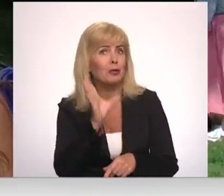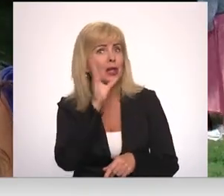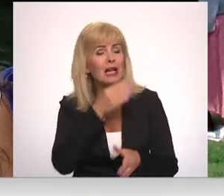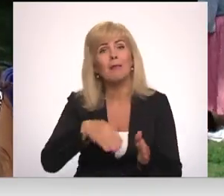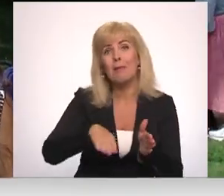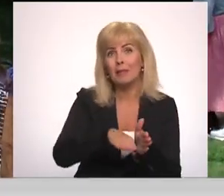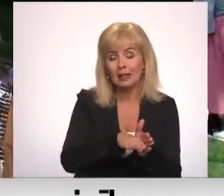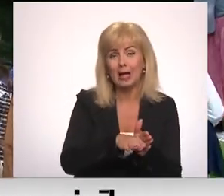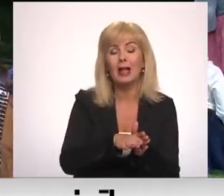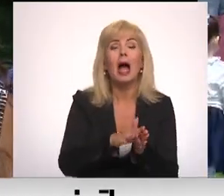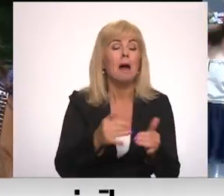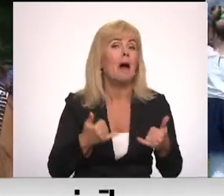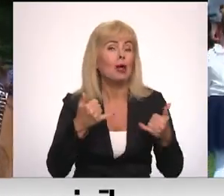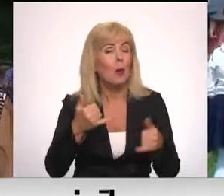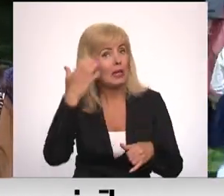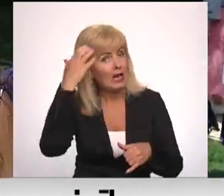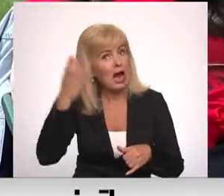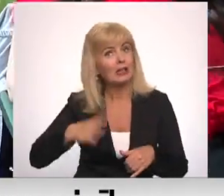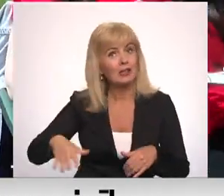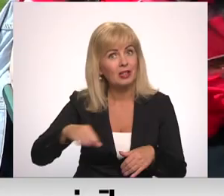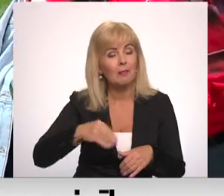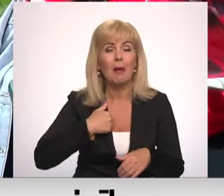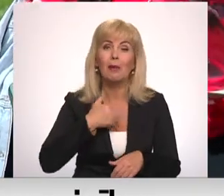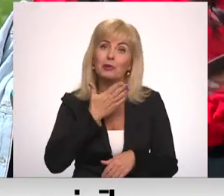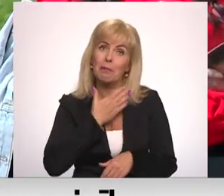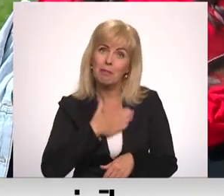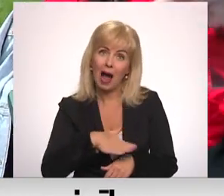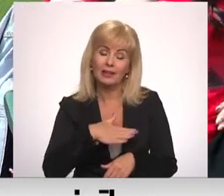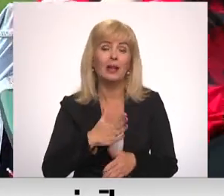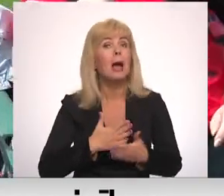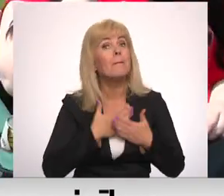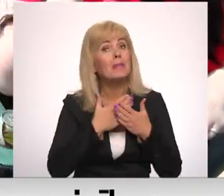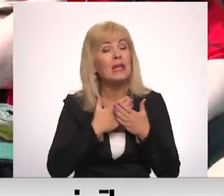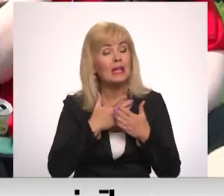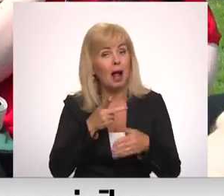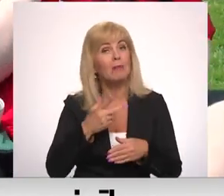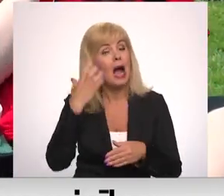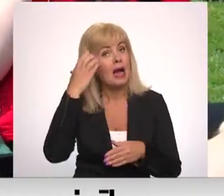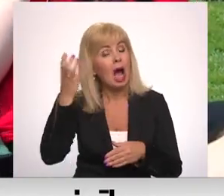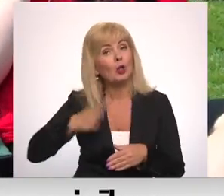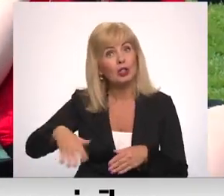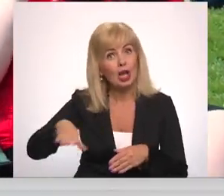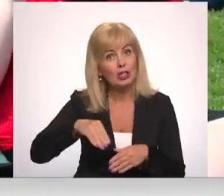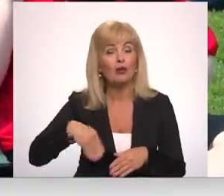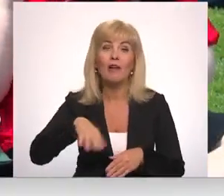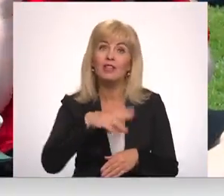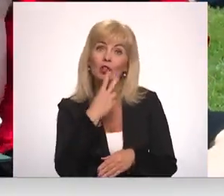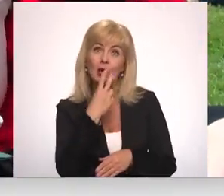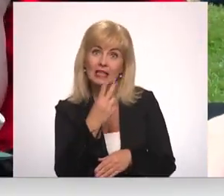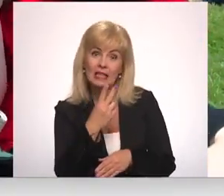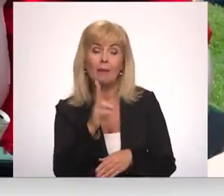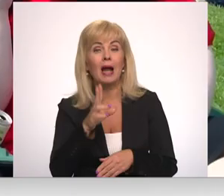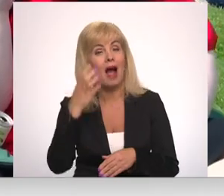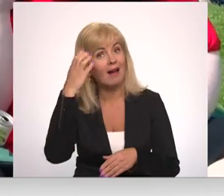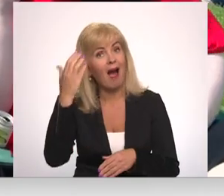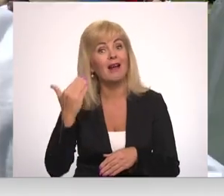godu karaliskajai ģimenei. Tas mums ļoti patīk. Mēs mīlam karalisko ģimeni, jo mēs visi izskatāmies tā, kā